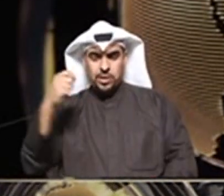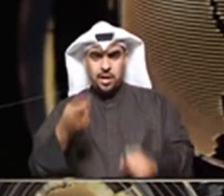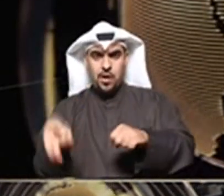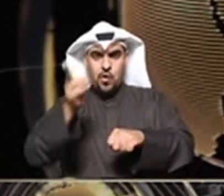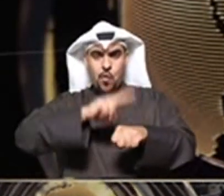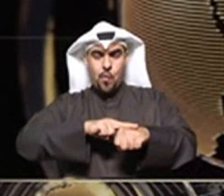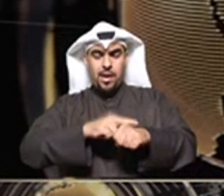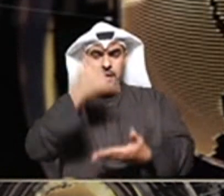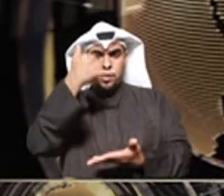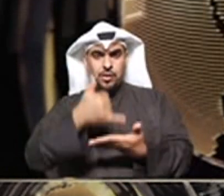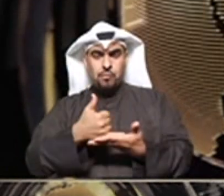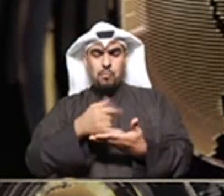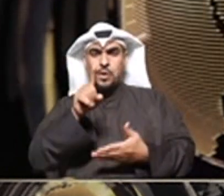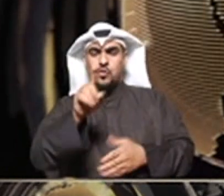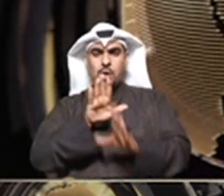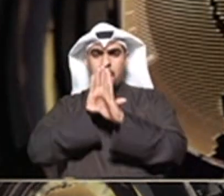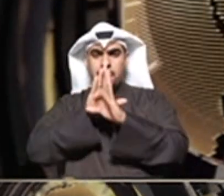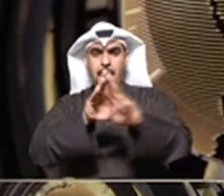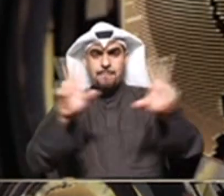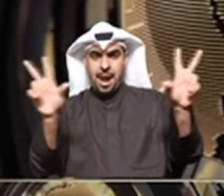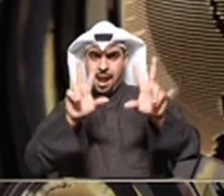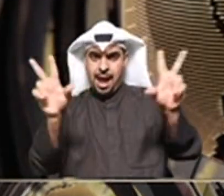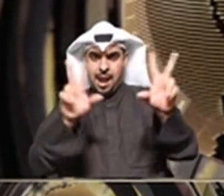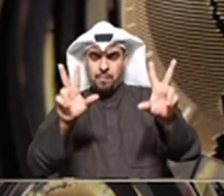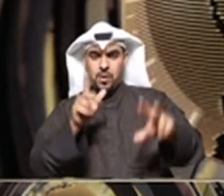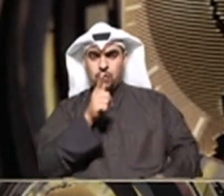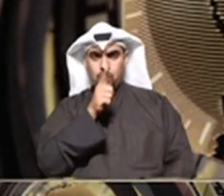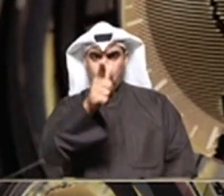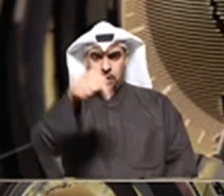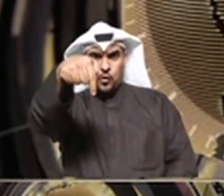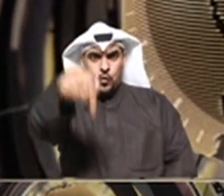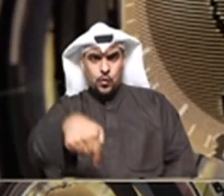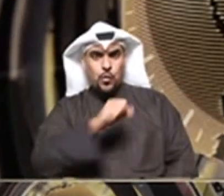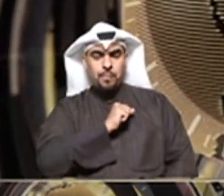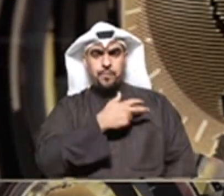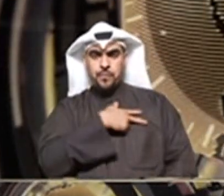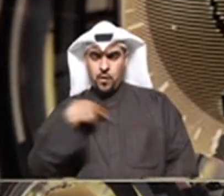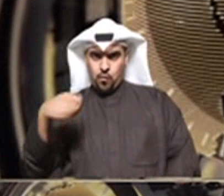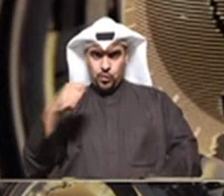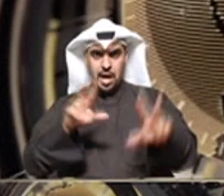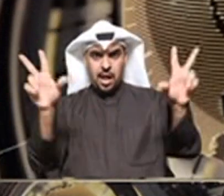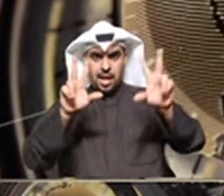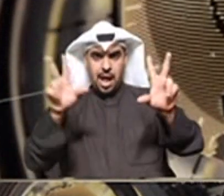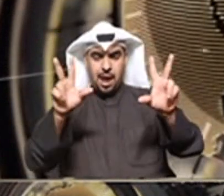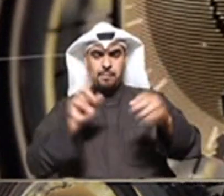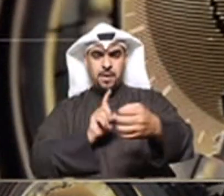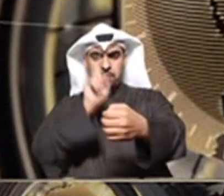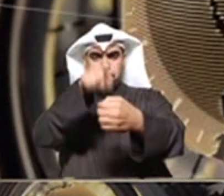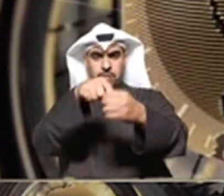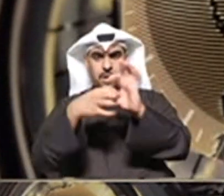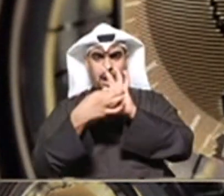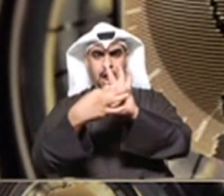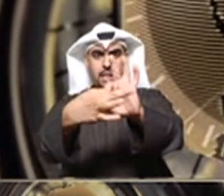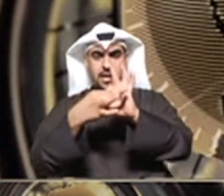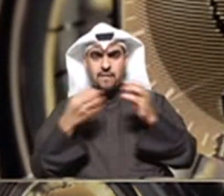الدعم الإعلامي لخطة التنمية محمد العواش اليوم قال إن الوزارة وبالشراكة مع المجلس الأعلى للتخطيط